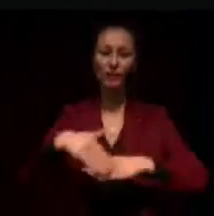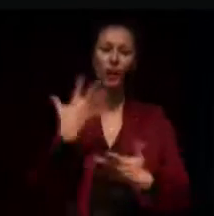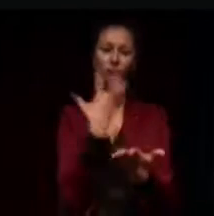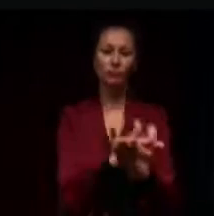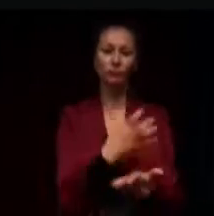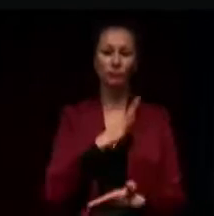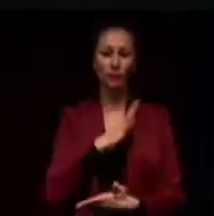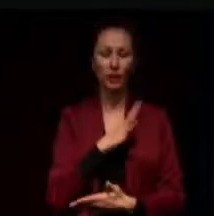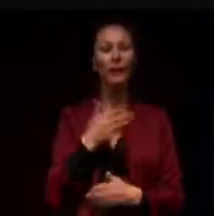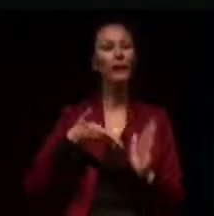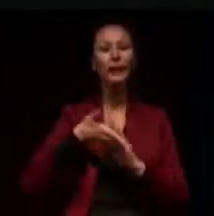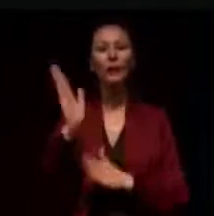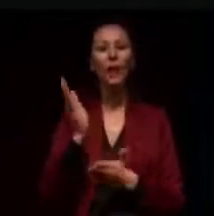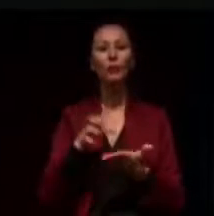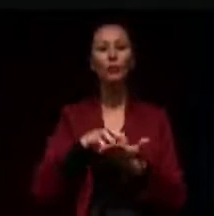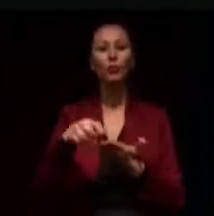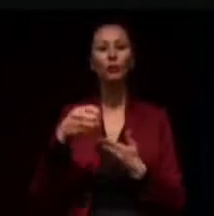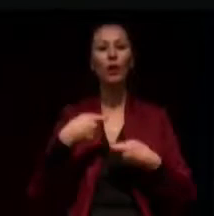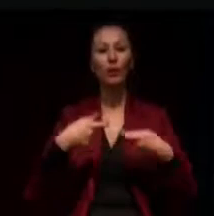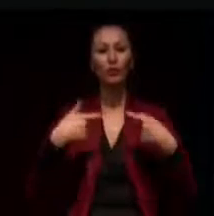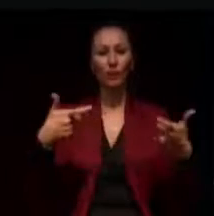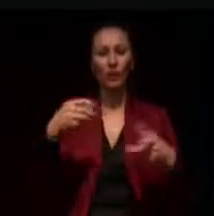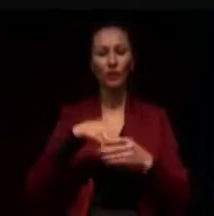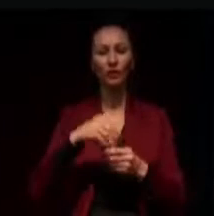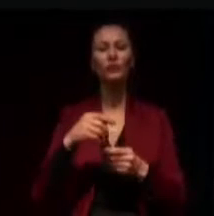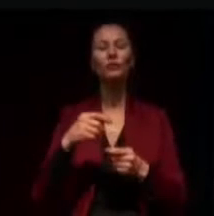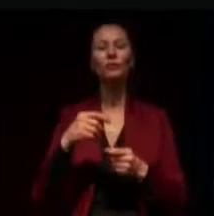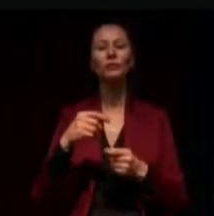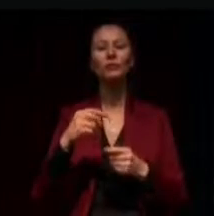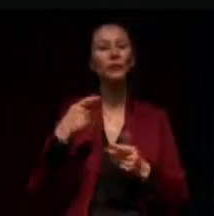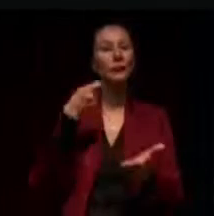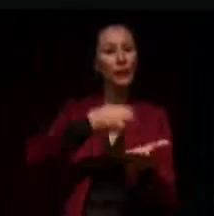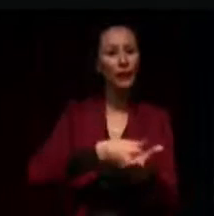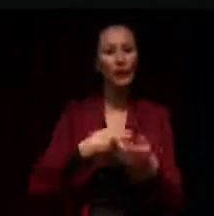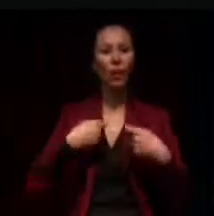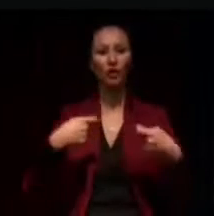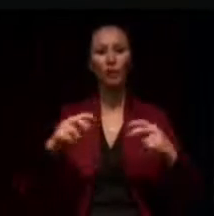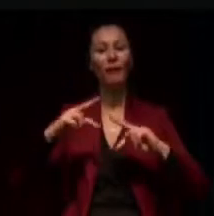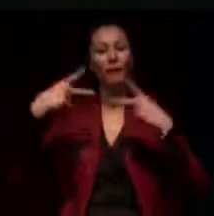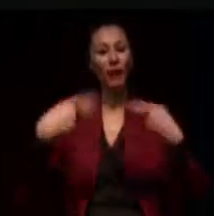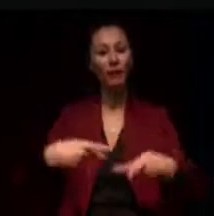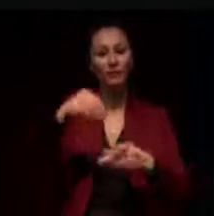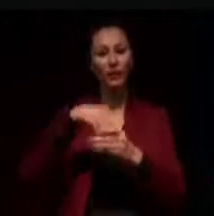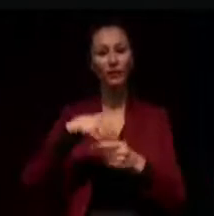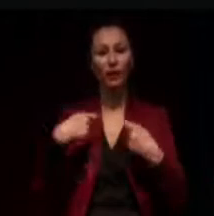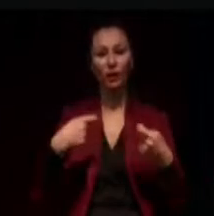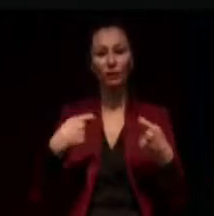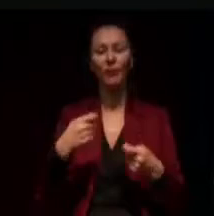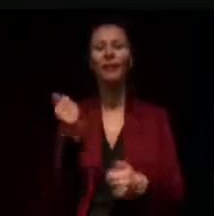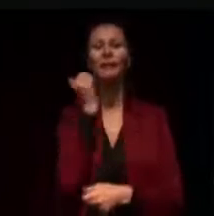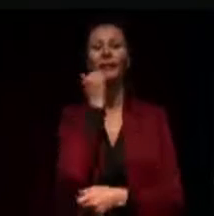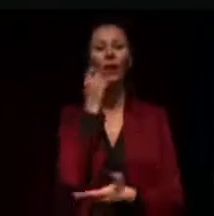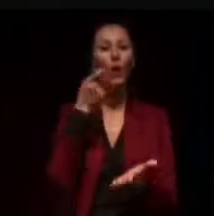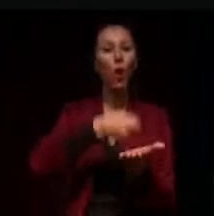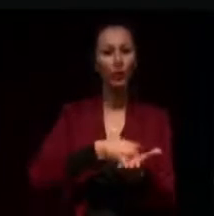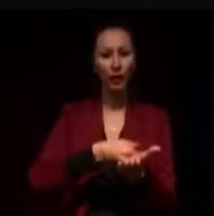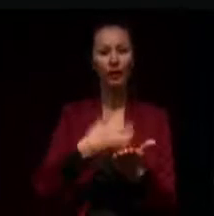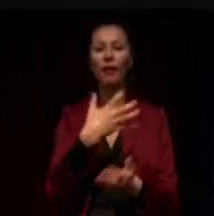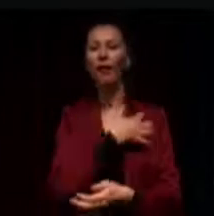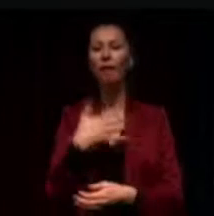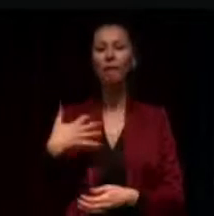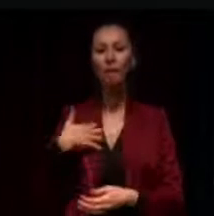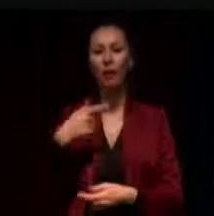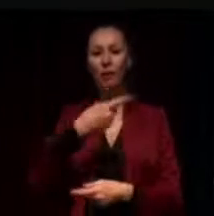cetvellerde yer almıştır. Gider bütçesi harcamalarını cari harcamaları, yatırım harcamaları, transfer harcamaları ve yedek ödenek diye